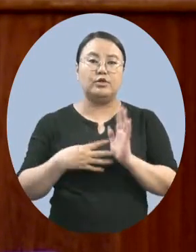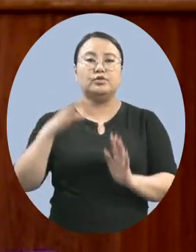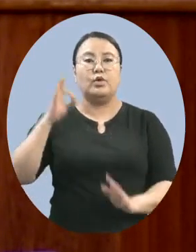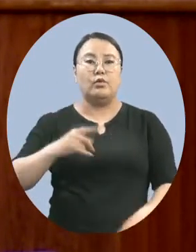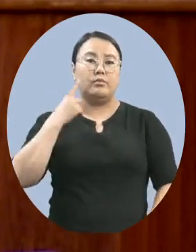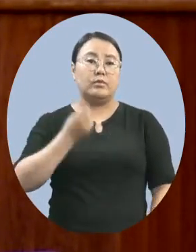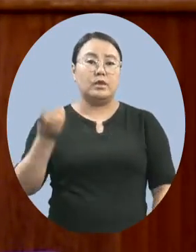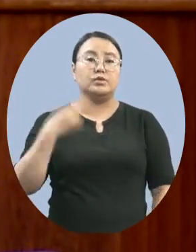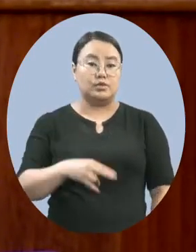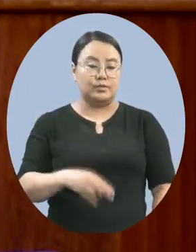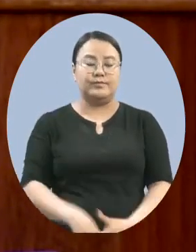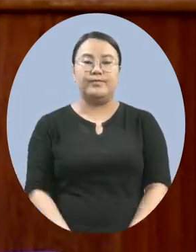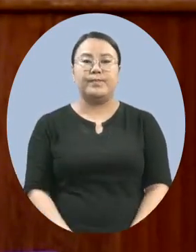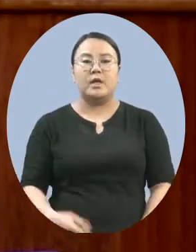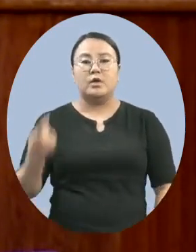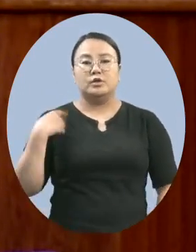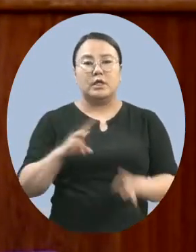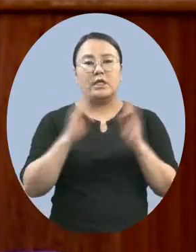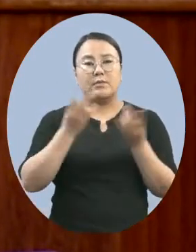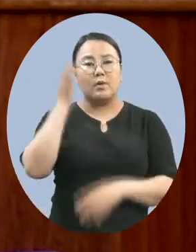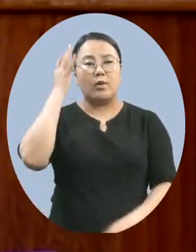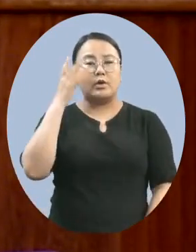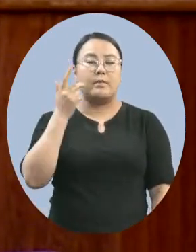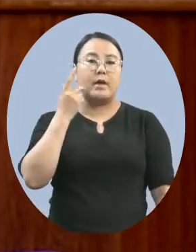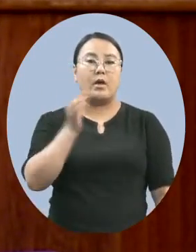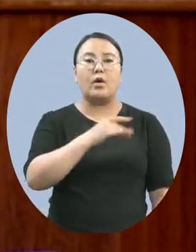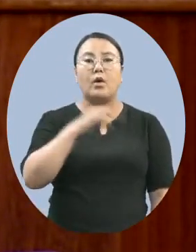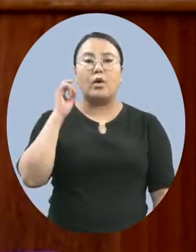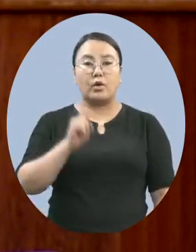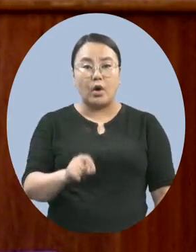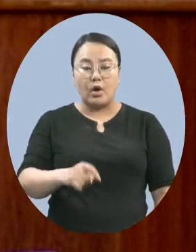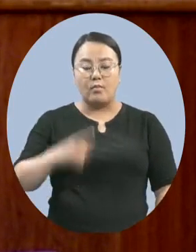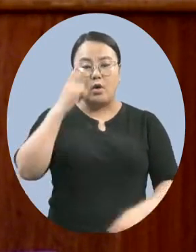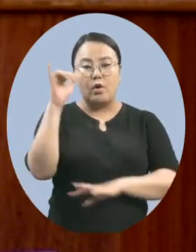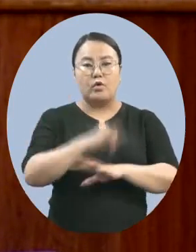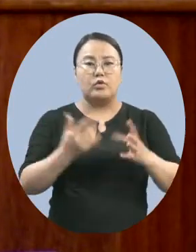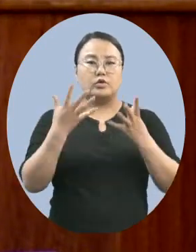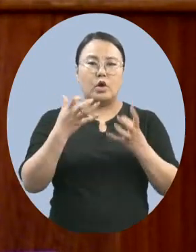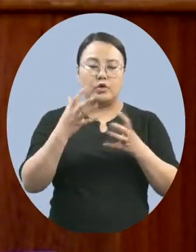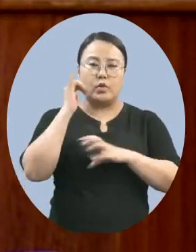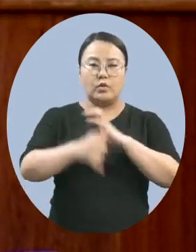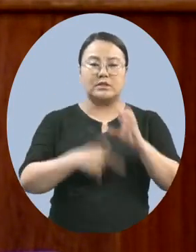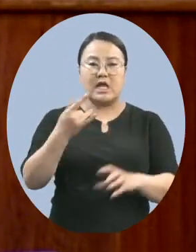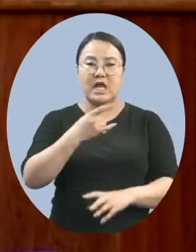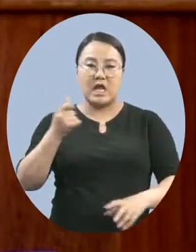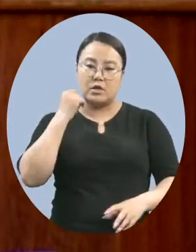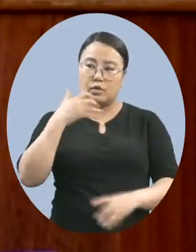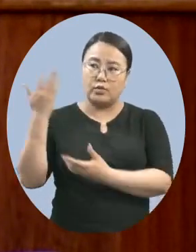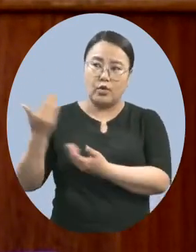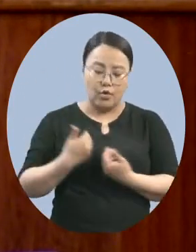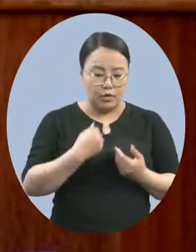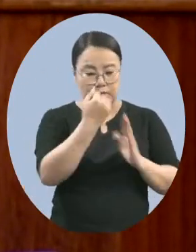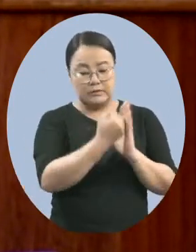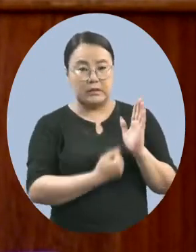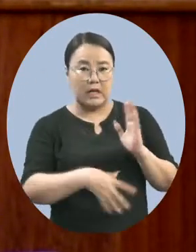нь эмэгтэйчүүд байна. За өчигдөр нийгмийн болгоомжтой байнгын хороон дээр бид нар бас Монгол Улсын олон талт олон улсын гэрээ гэрээний хорооны зөвлөмжийн хэрэгжилтийн